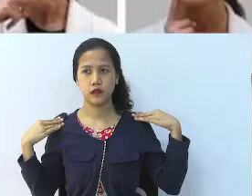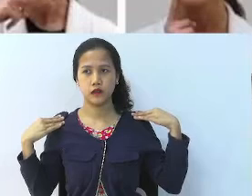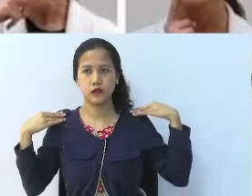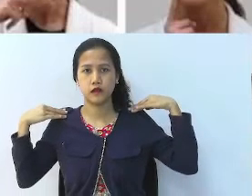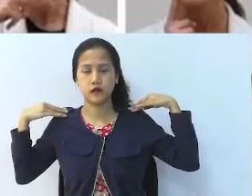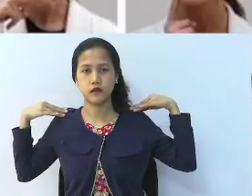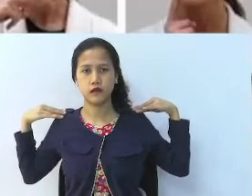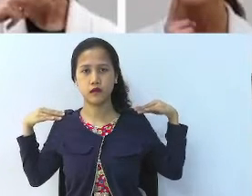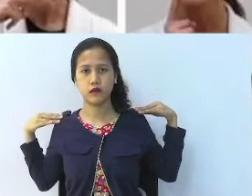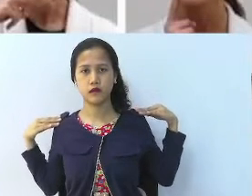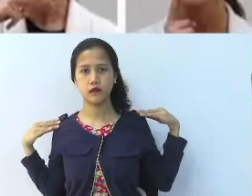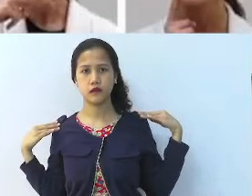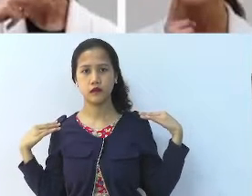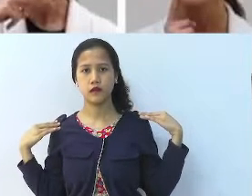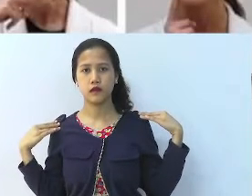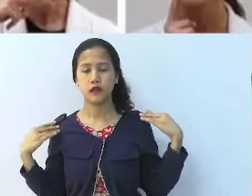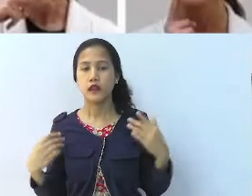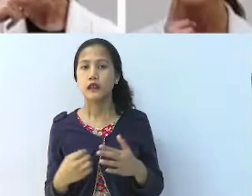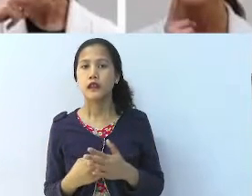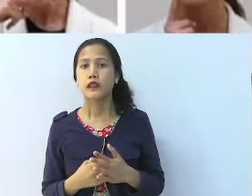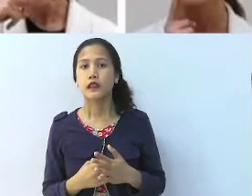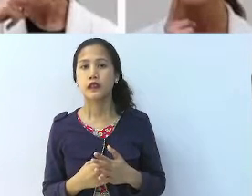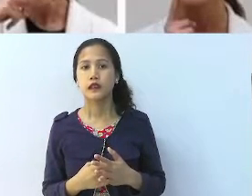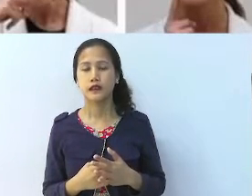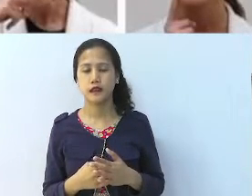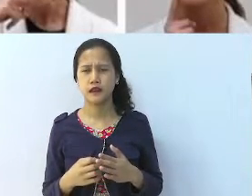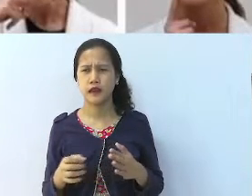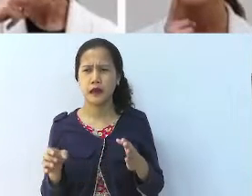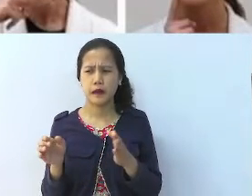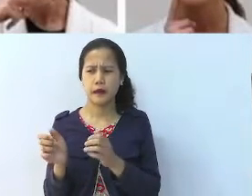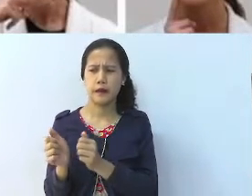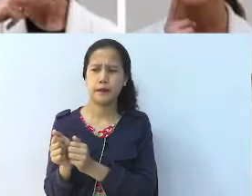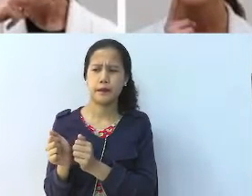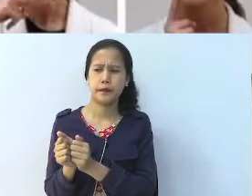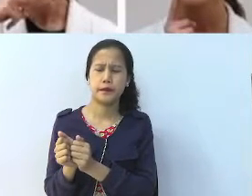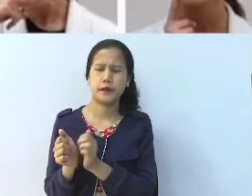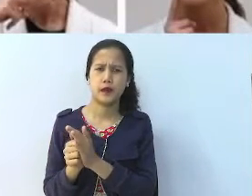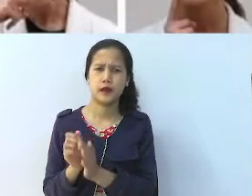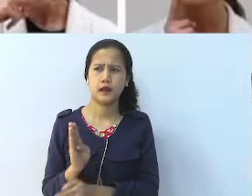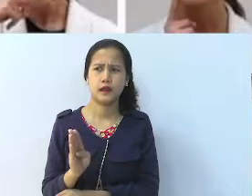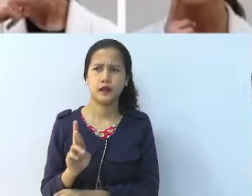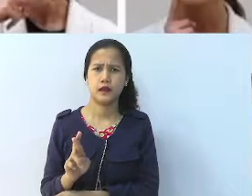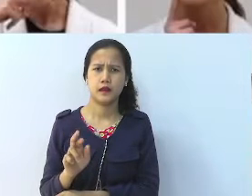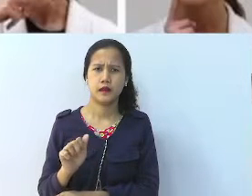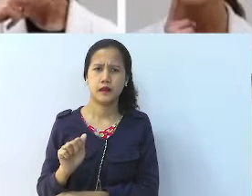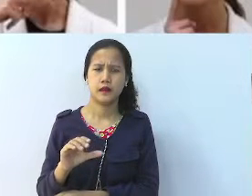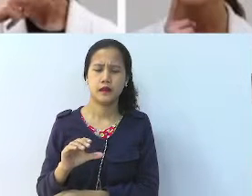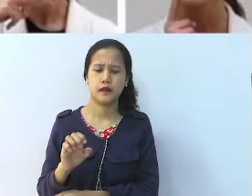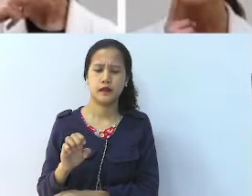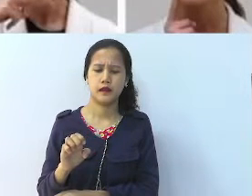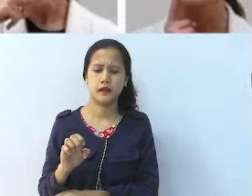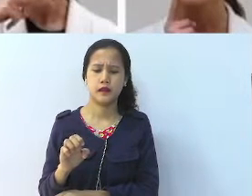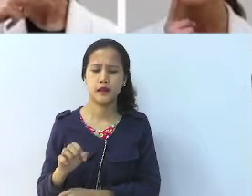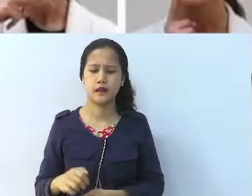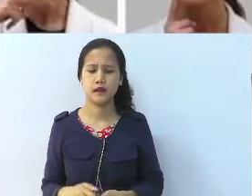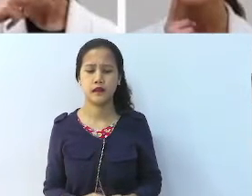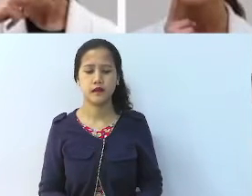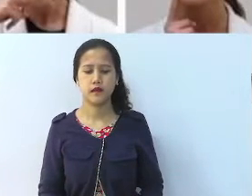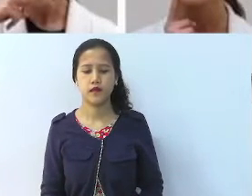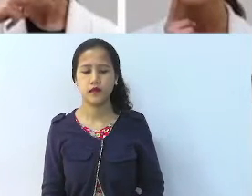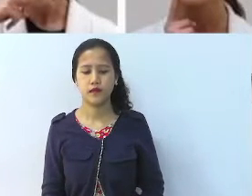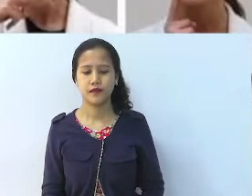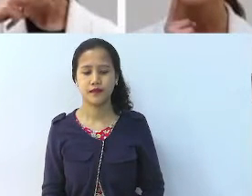6 na beses nyo po gagawin yan. At ang last exercises po, exercise is yung shoulder nyo po, i-retract nyo, dadalhin